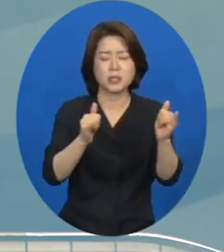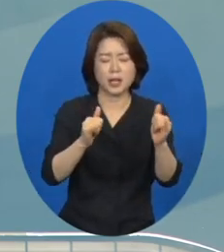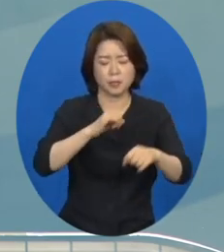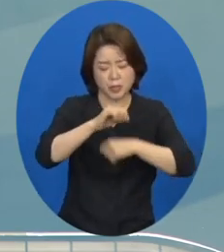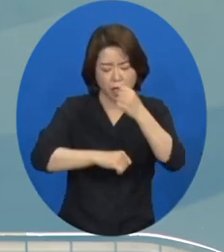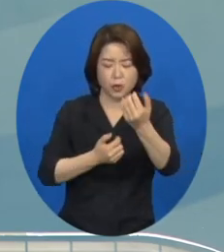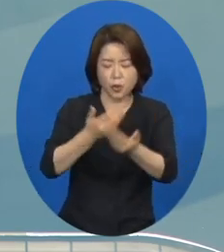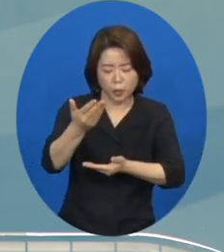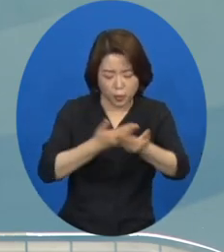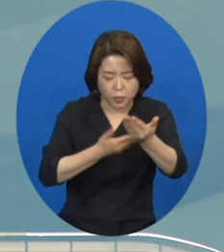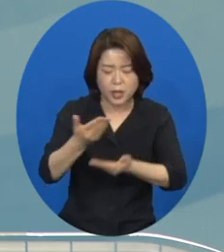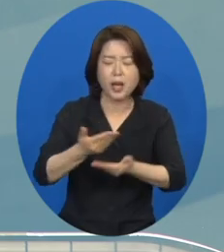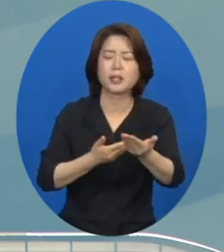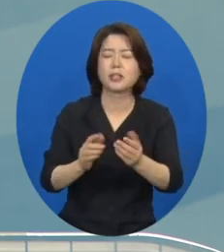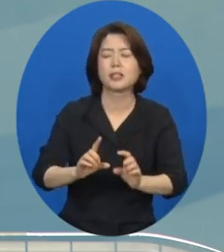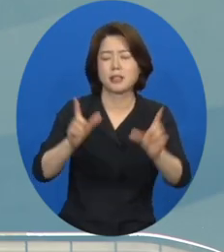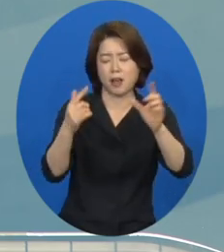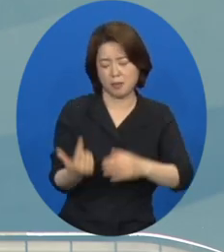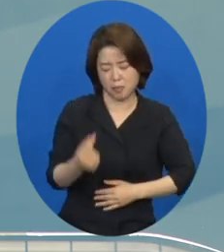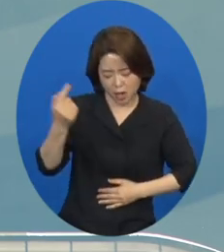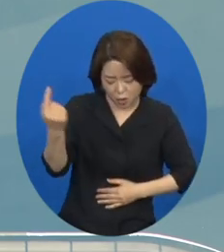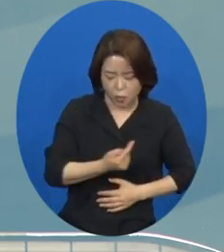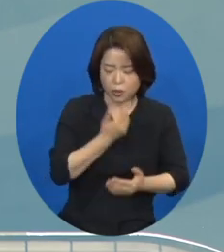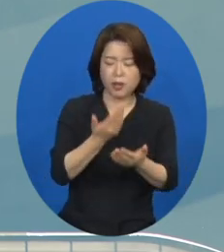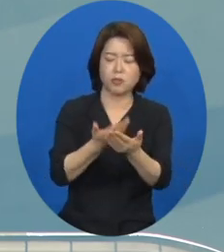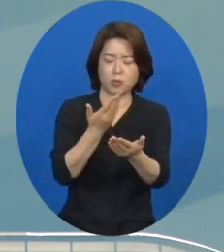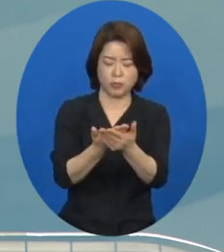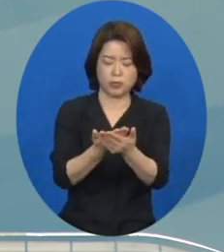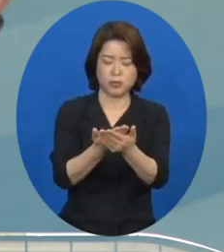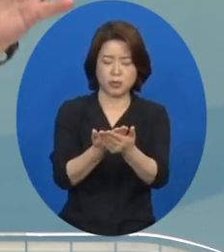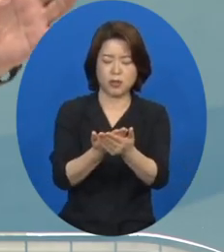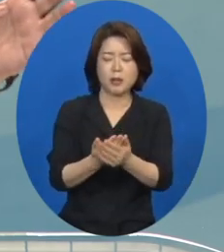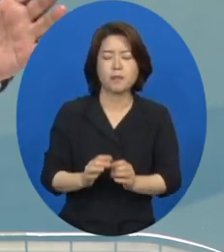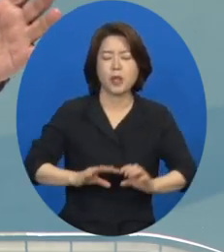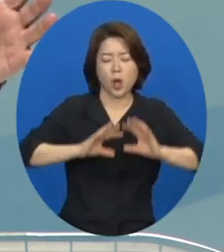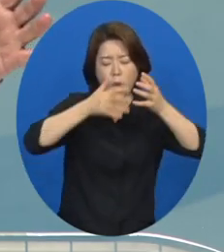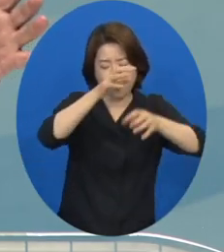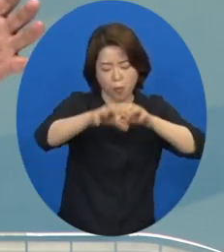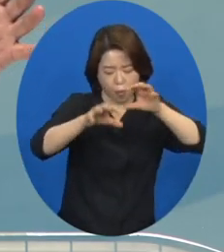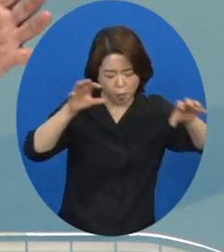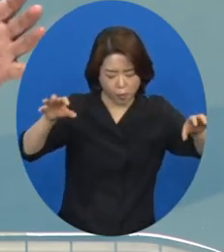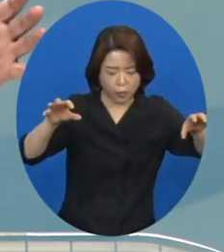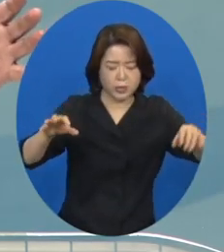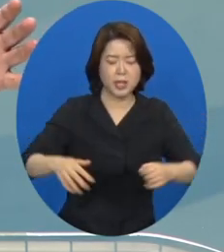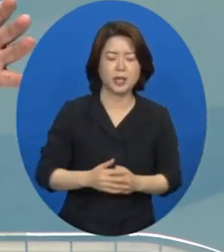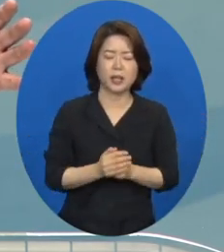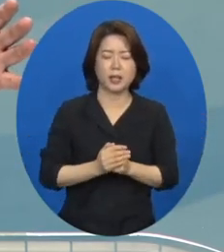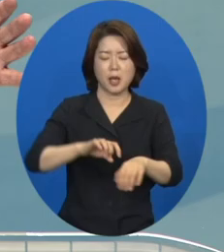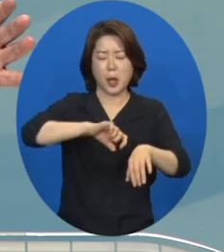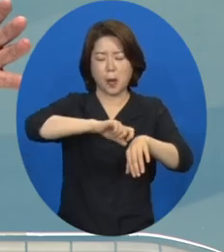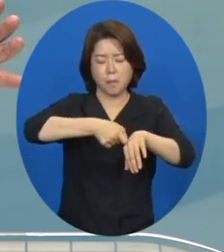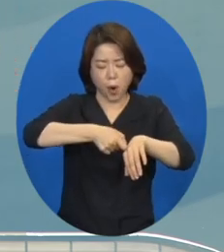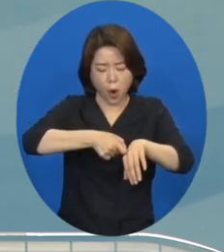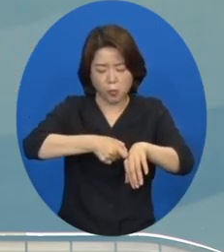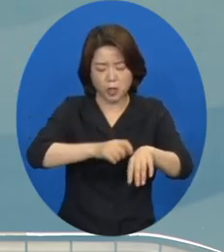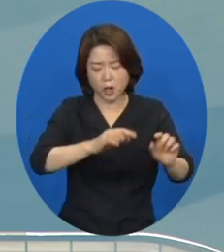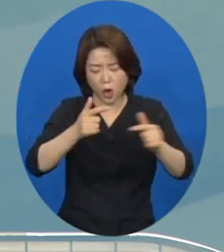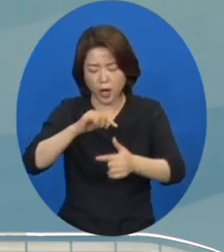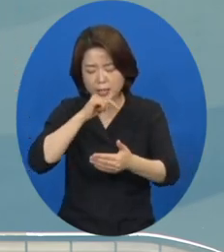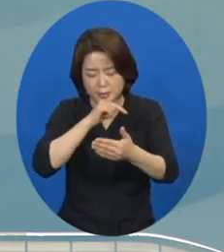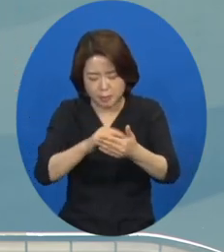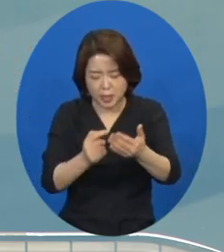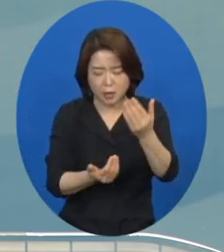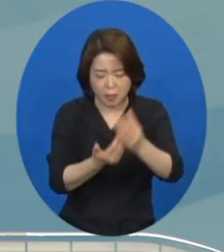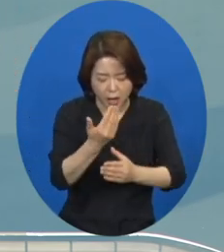교제하고 왕래하는 날이 속히 오게 하소서. 전 세계의 열방에 재앙이 그치게 하소서.